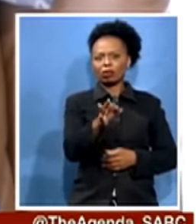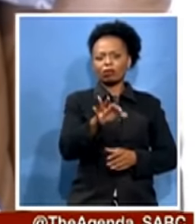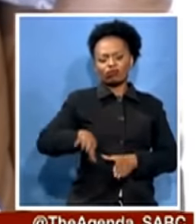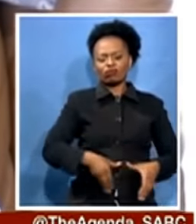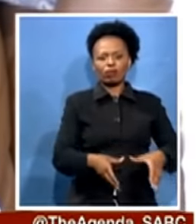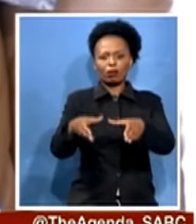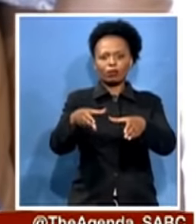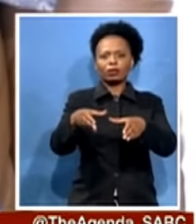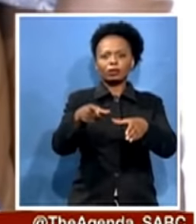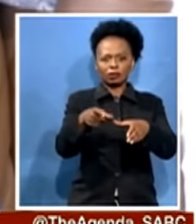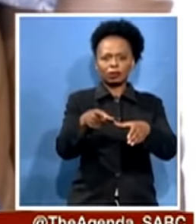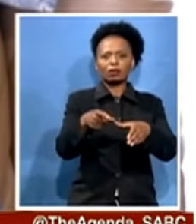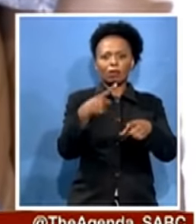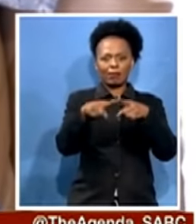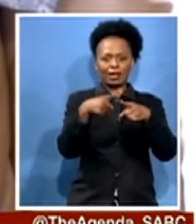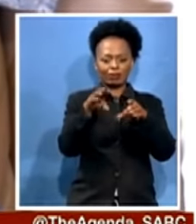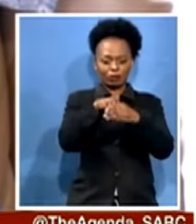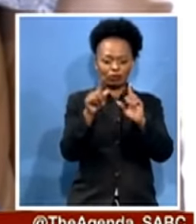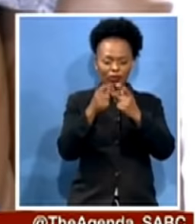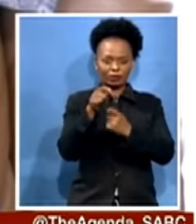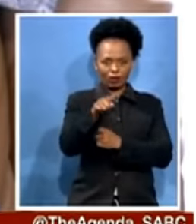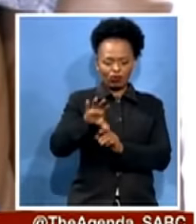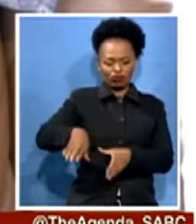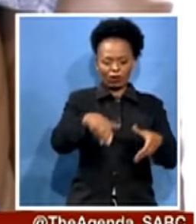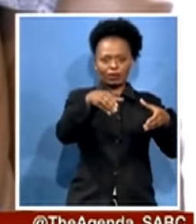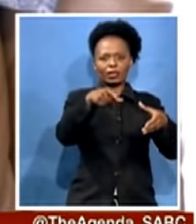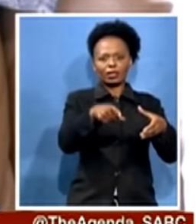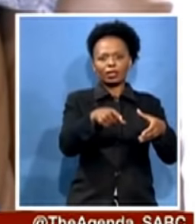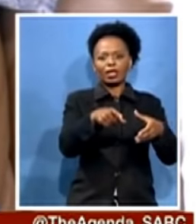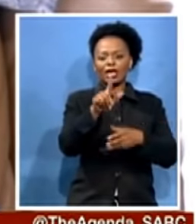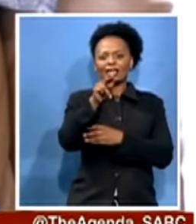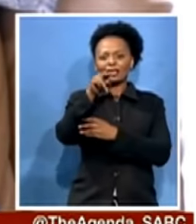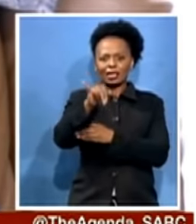ufunde esikoleni esifundisa uma wakhe, isikhula ngemfundo.